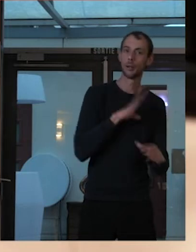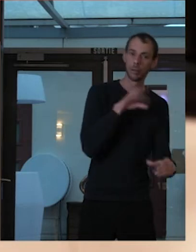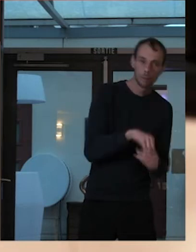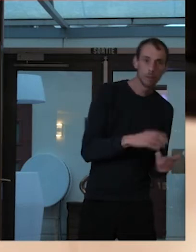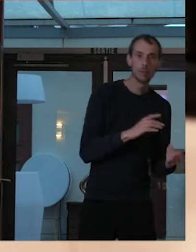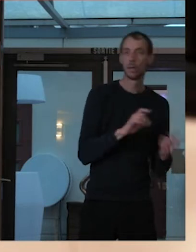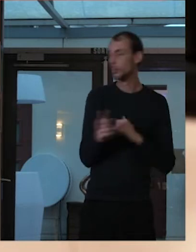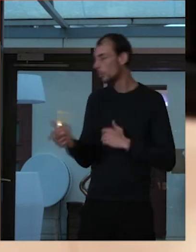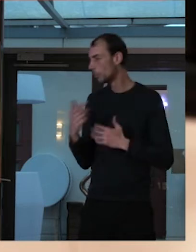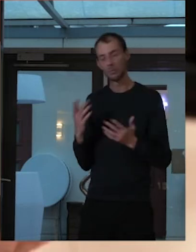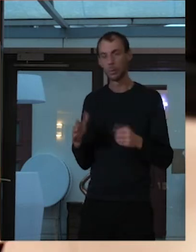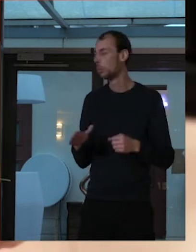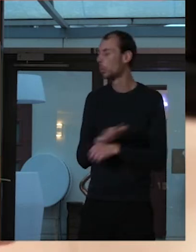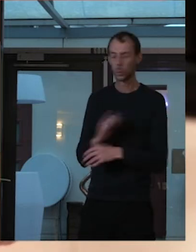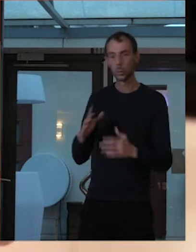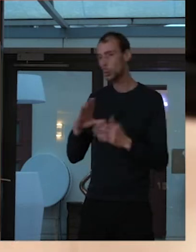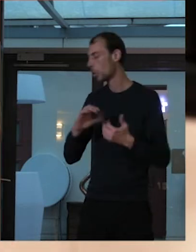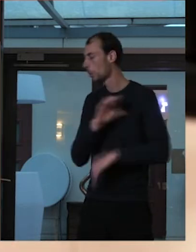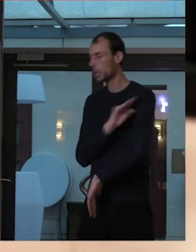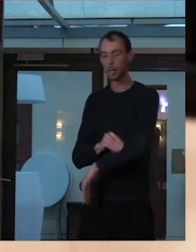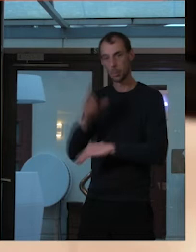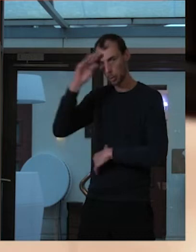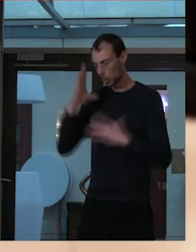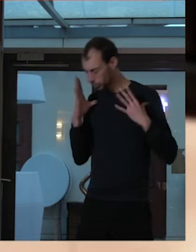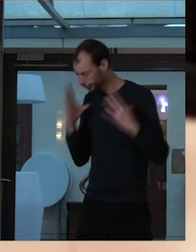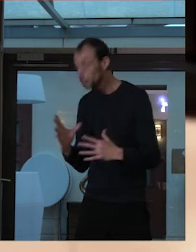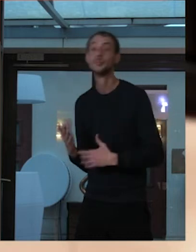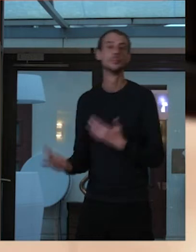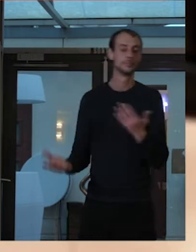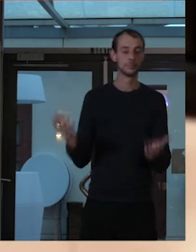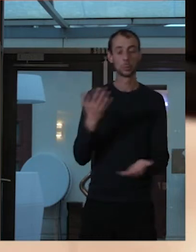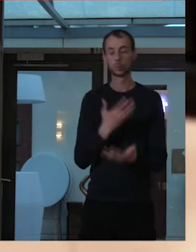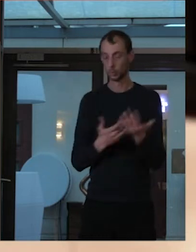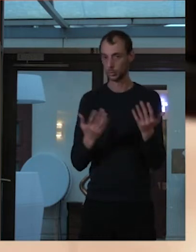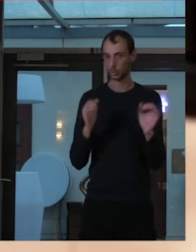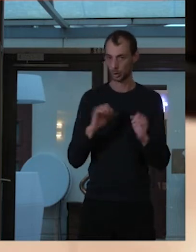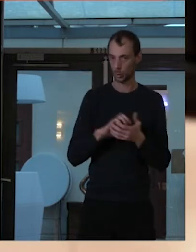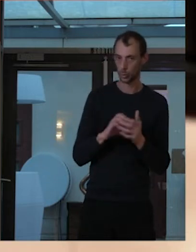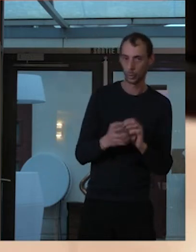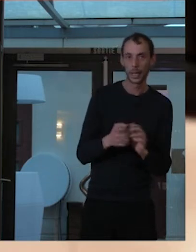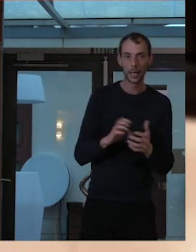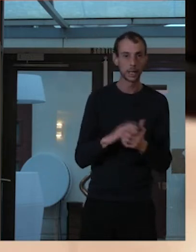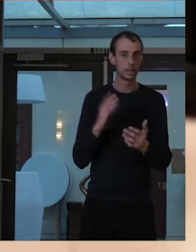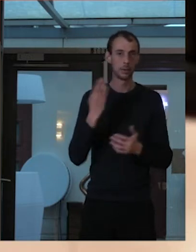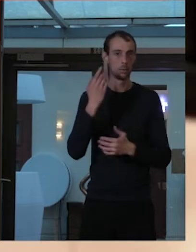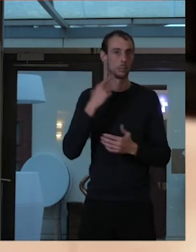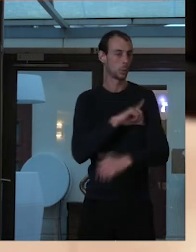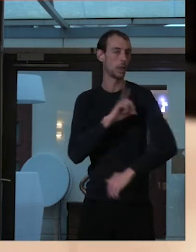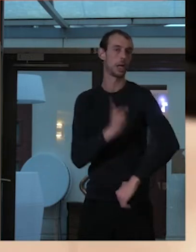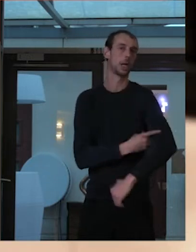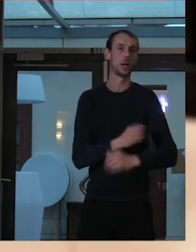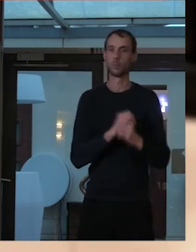pleinement à sa vie de sportif professionnel. Ça nécessite beaucoup de mobilisation et c'est compliqué à mettre en œuvre au